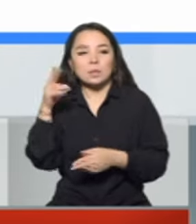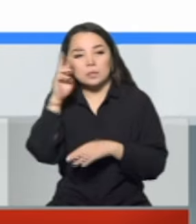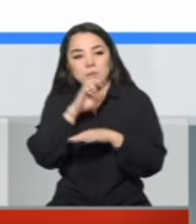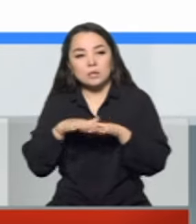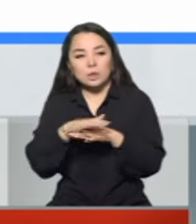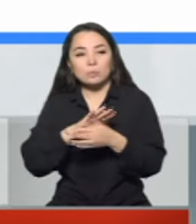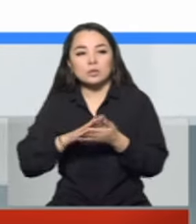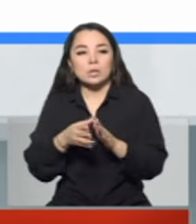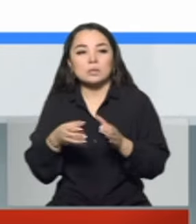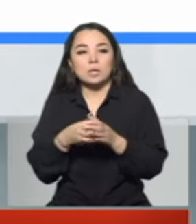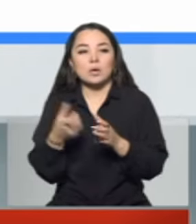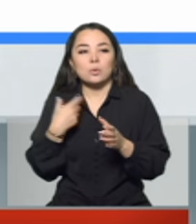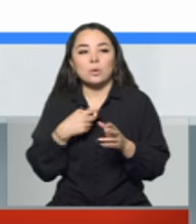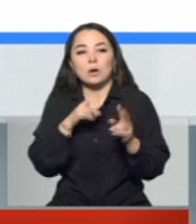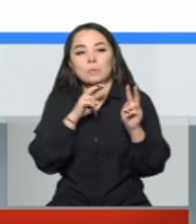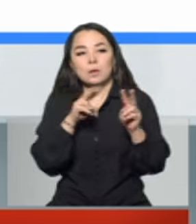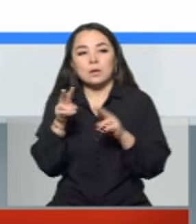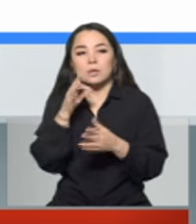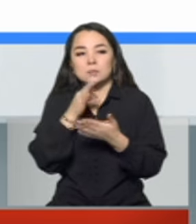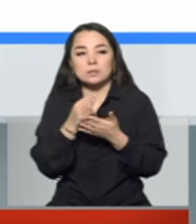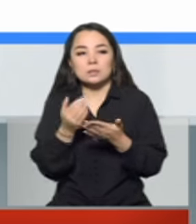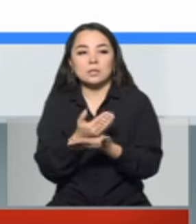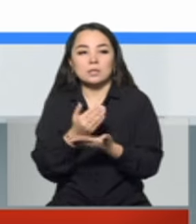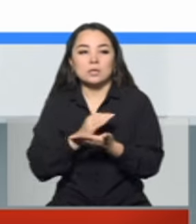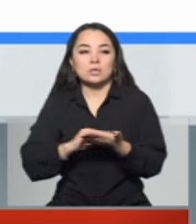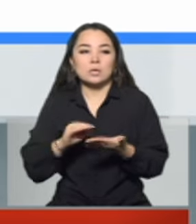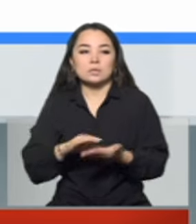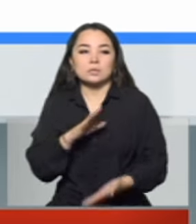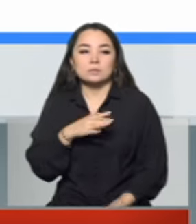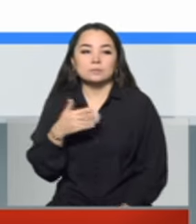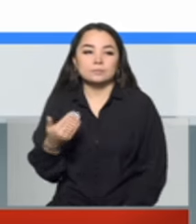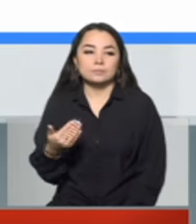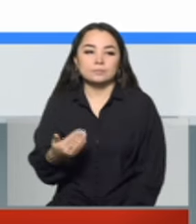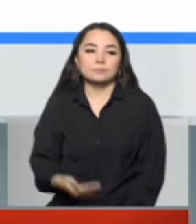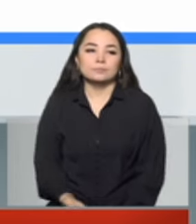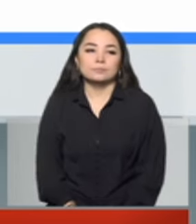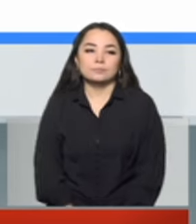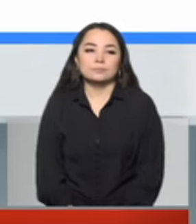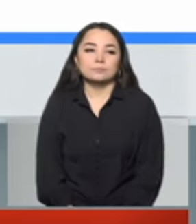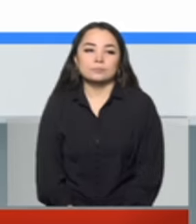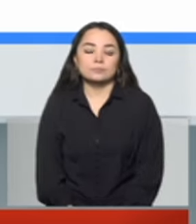еліміздегі жағдайды өз бақылауында ұстап отыр деп жазды.